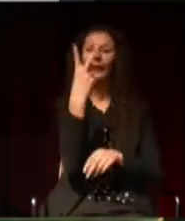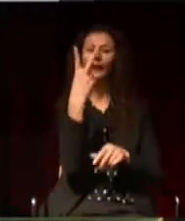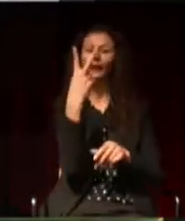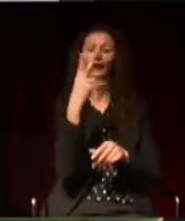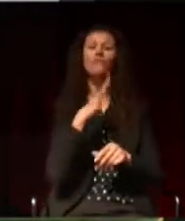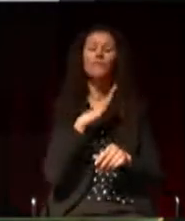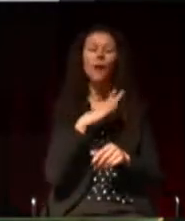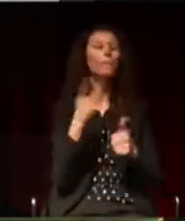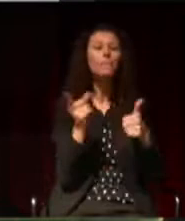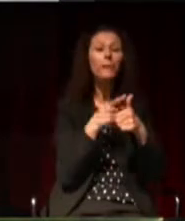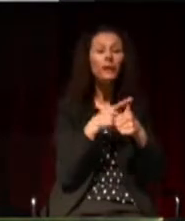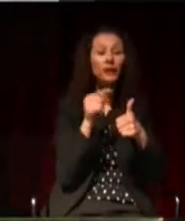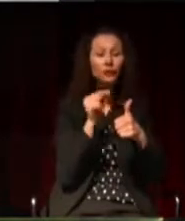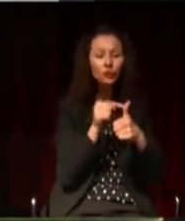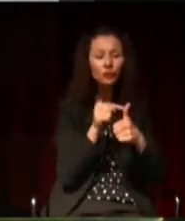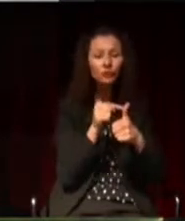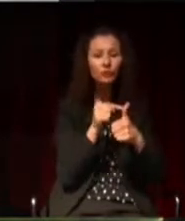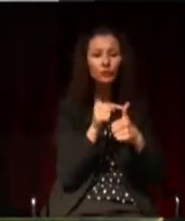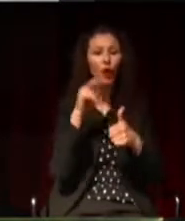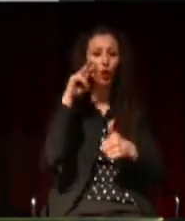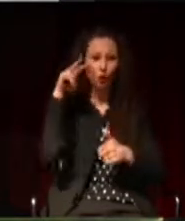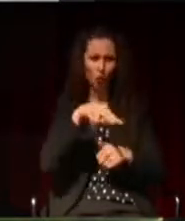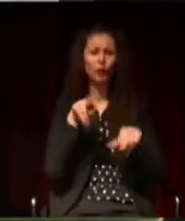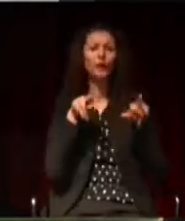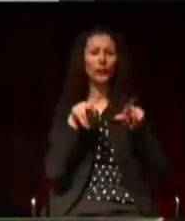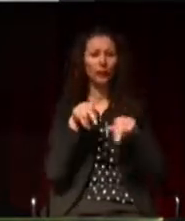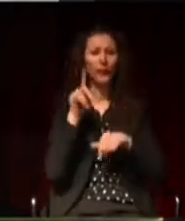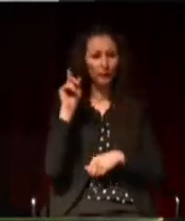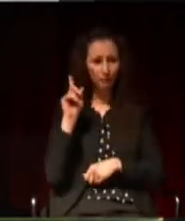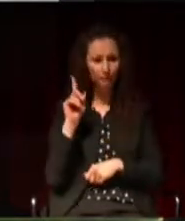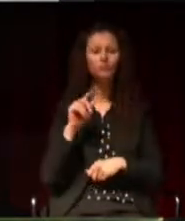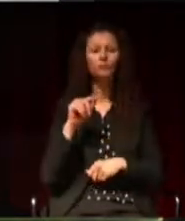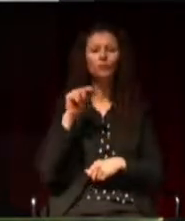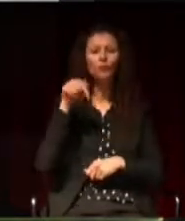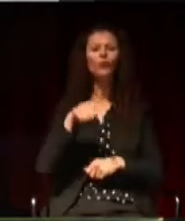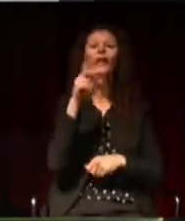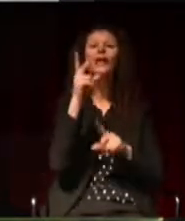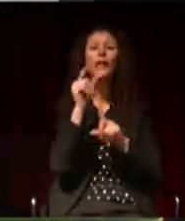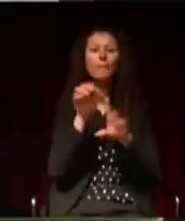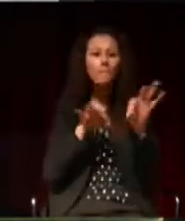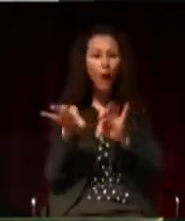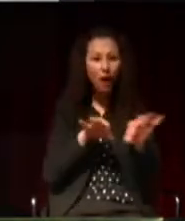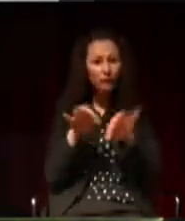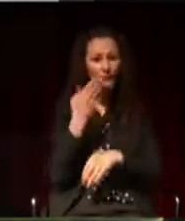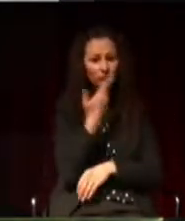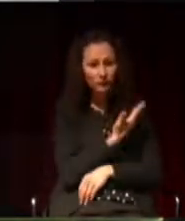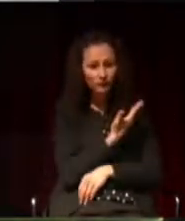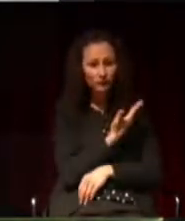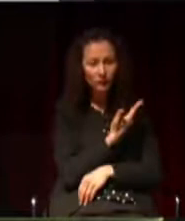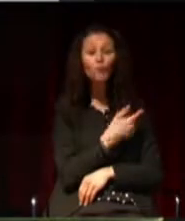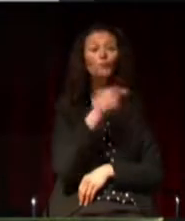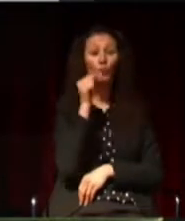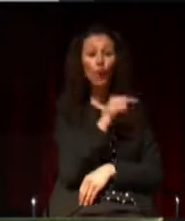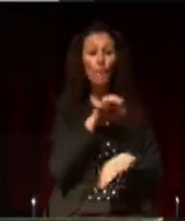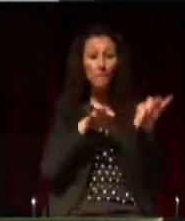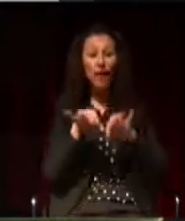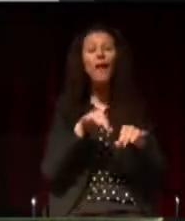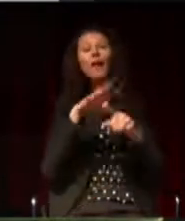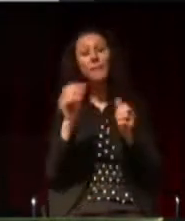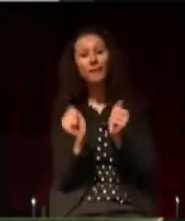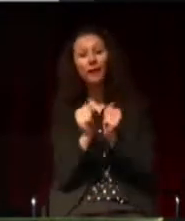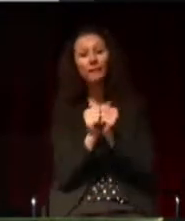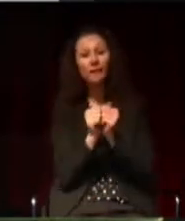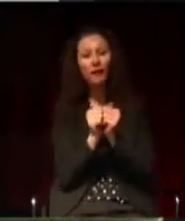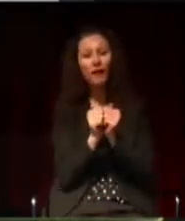şekilde duruyor. Birincisi gördüğünüz gibi bu bir imar planı. Bu imar planının hemen